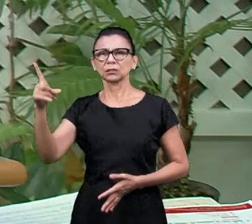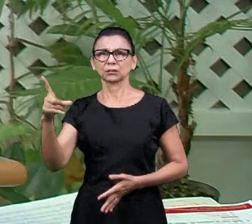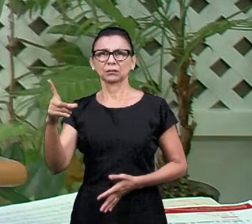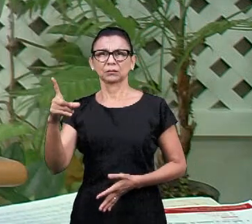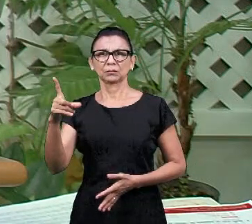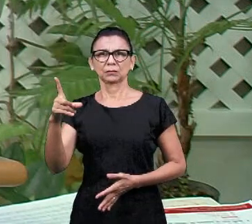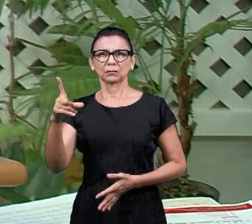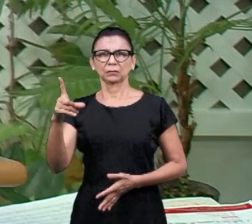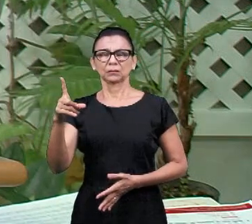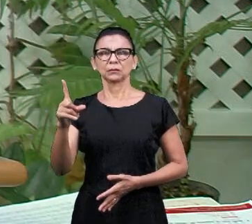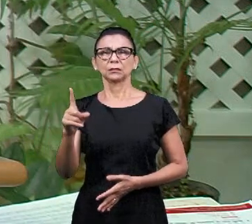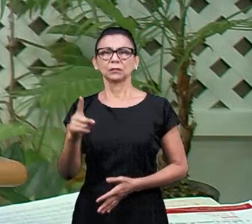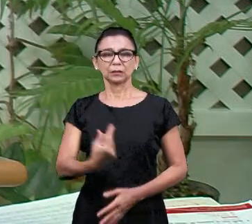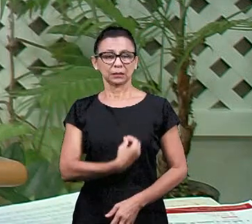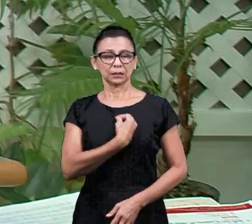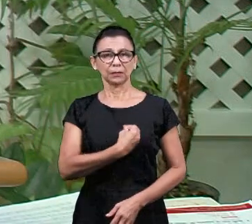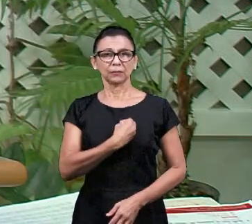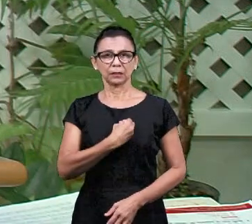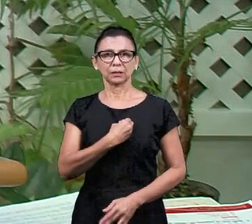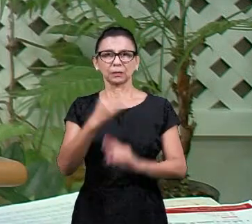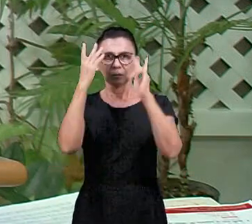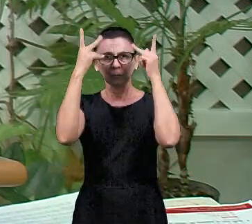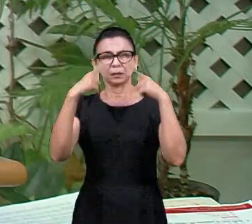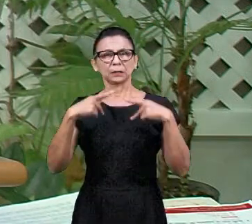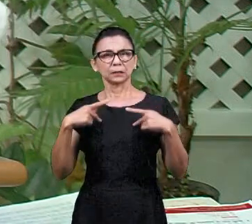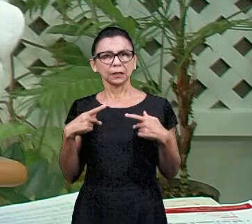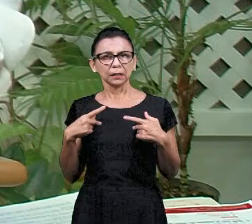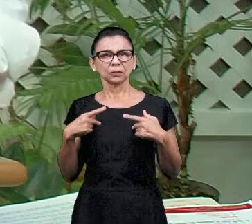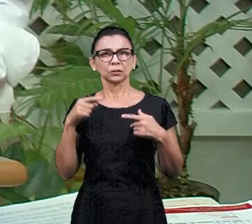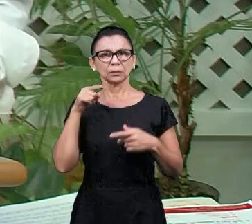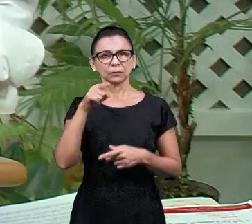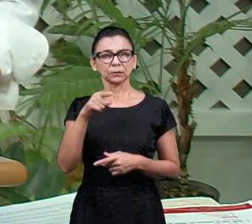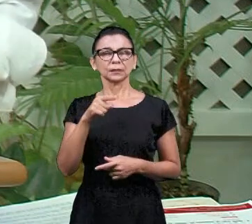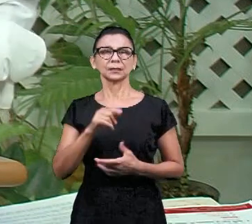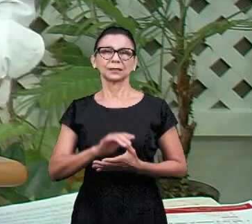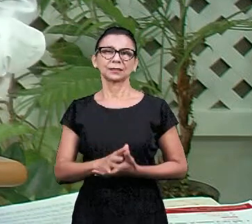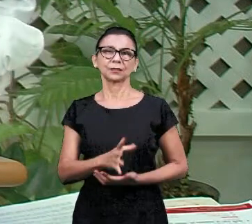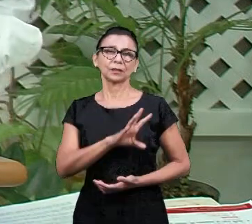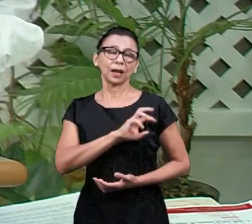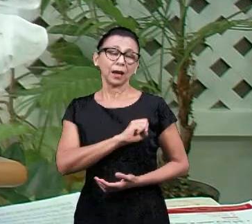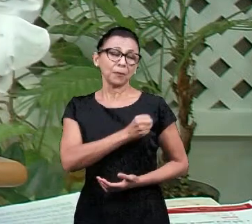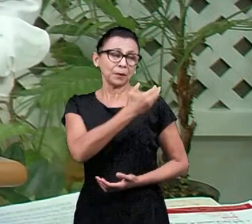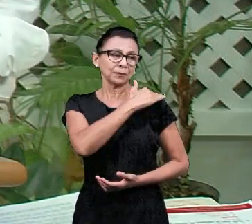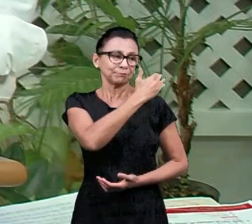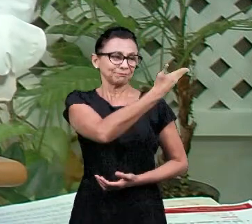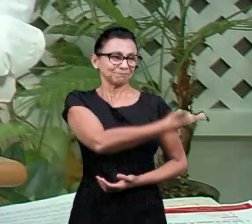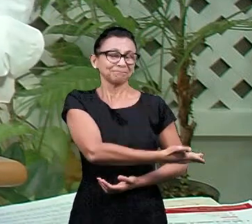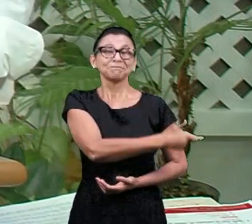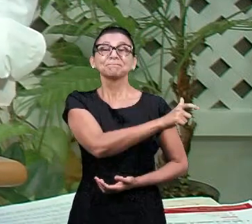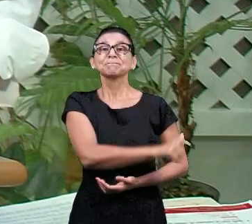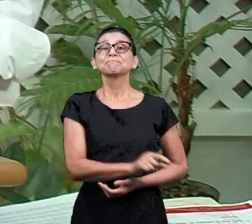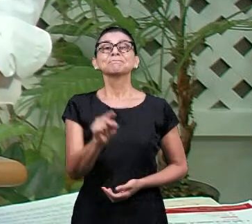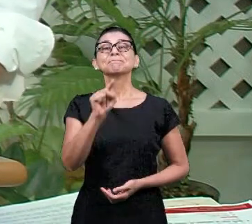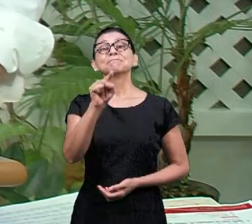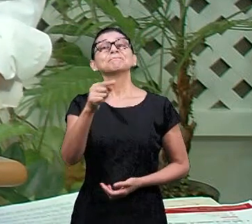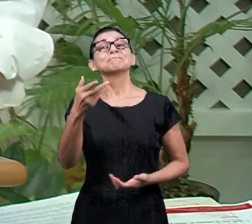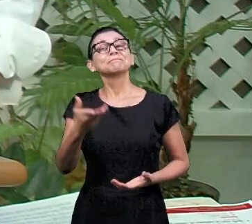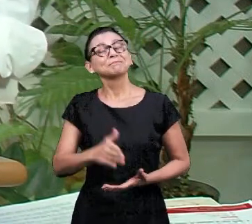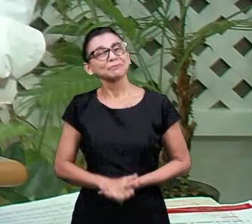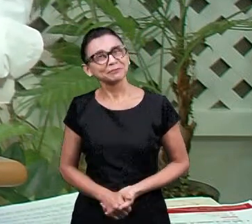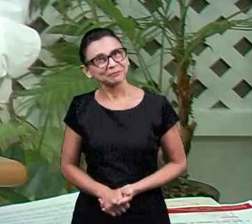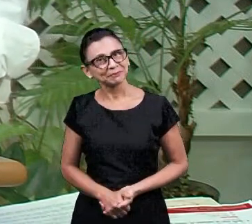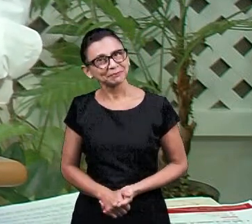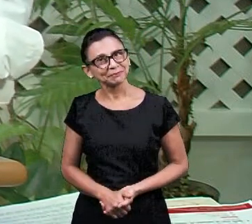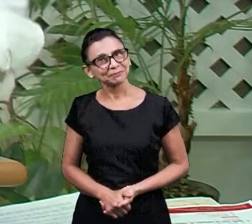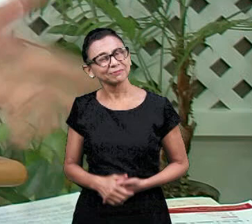l'homme. L'homme nouveau, c'est le nouveau né. Ça, c'est votre prochain. Qui est votre prochain? Ça, c'est la question